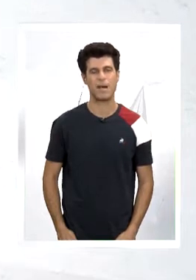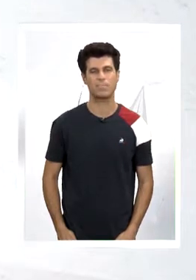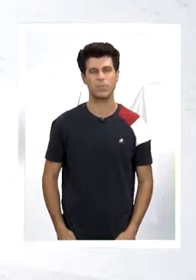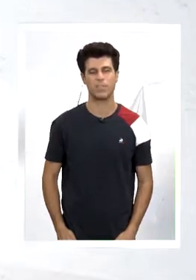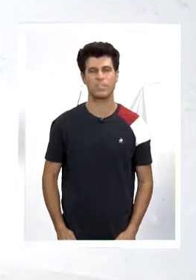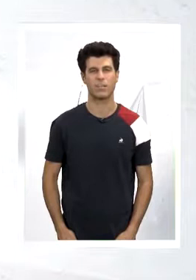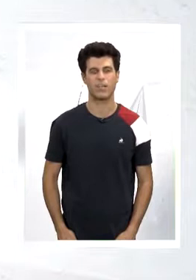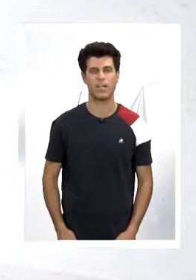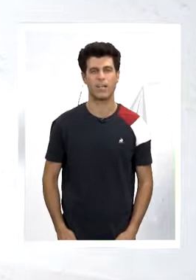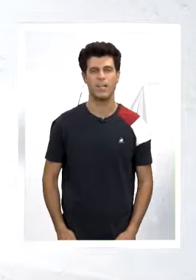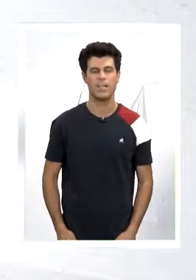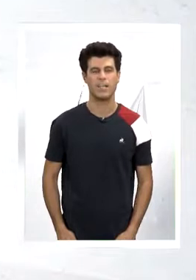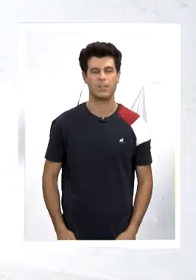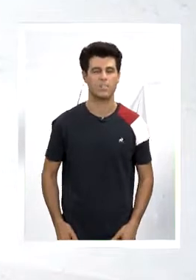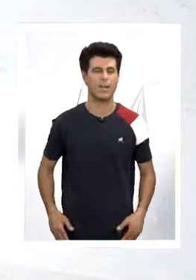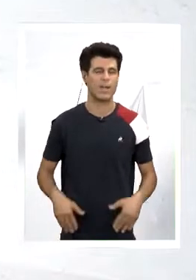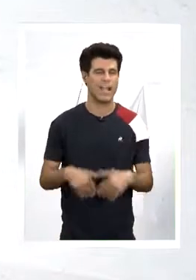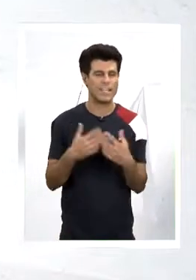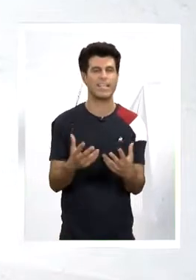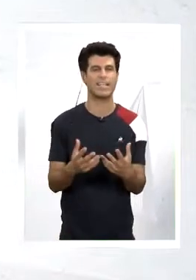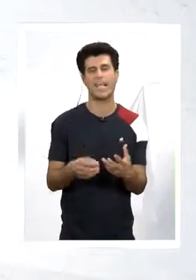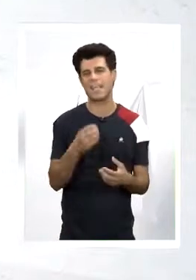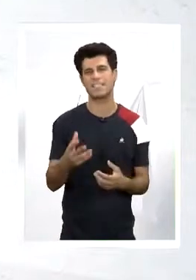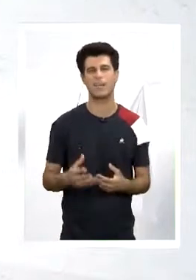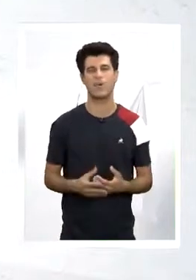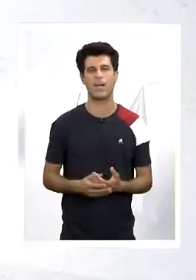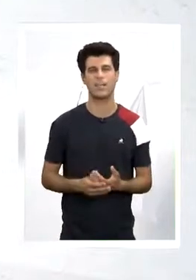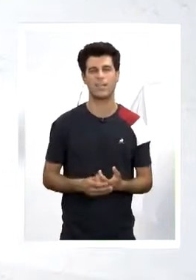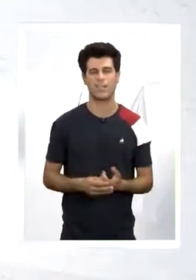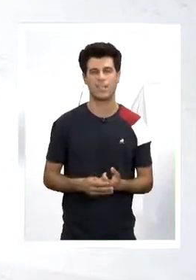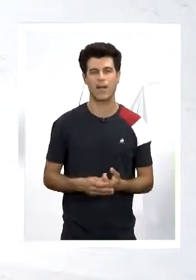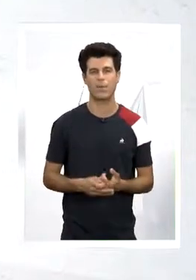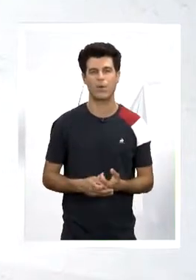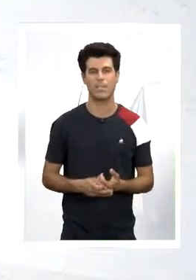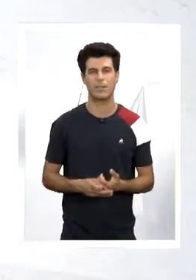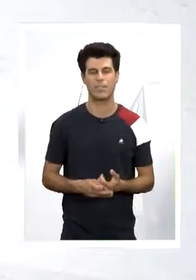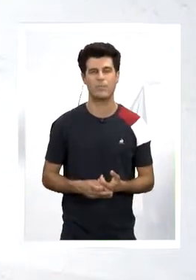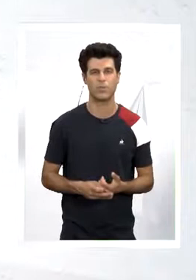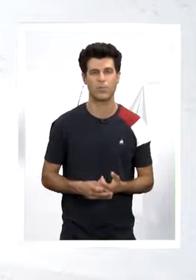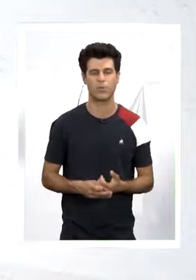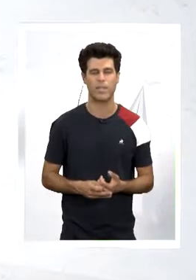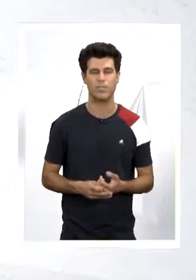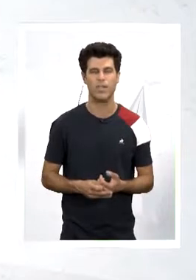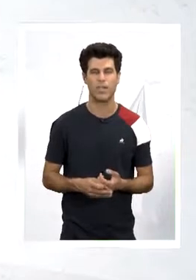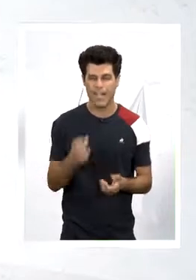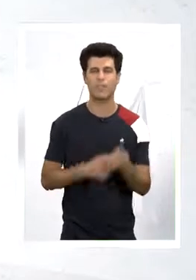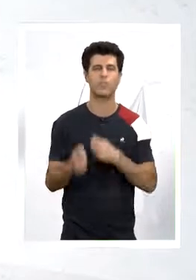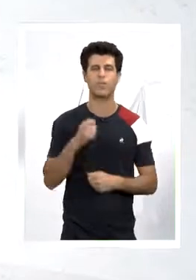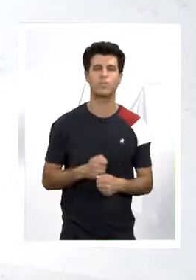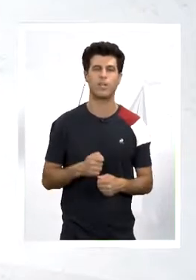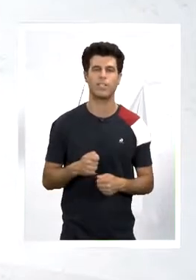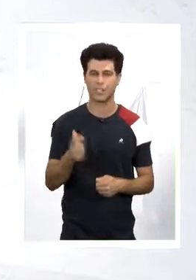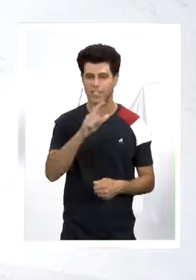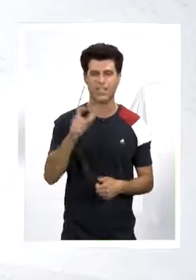ושרה לה, מה את חושבת על כל ה... רוצה אולי להגיד, לייעץ, גם לכל התלמידים ששומעים אותנו? איך